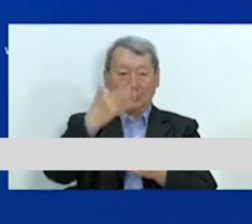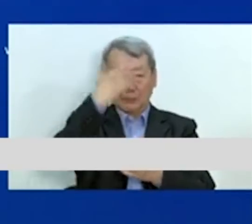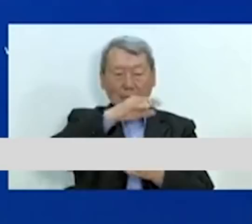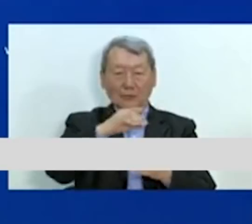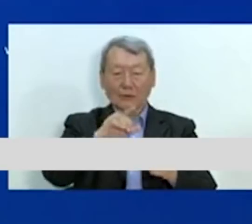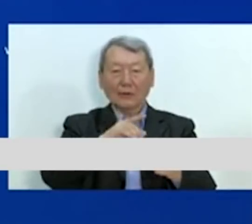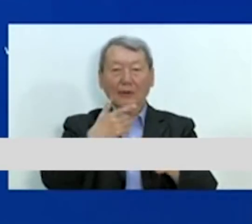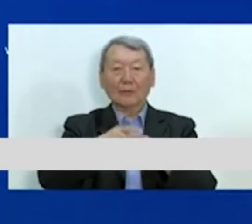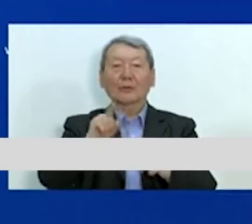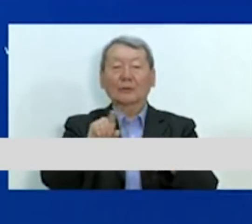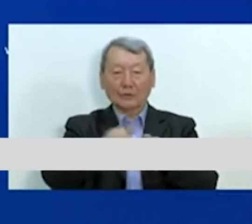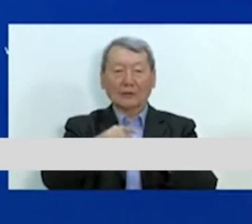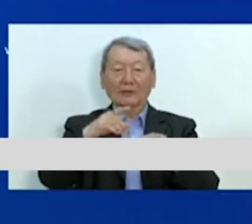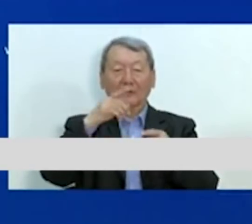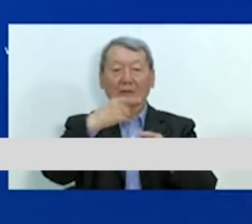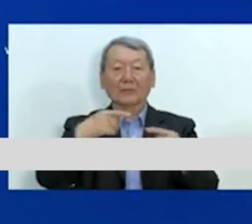тышкары жанакындай